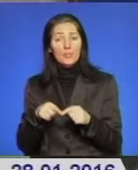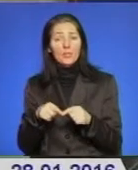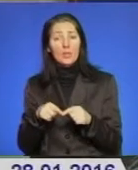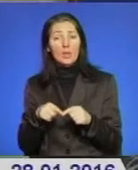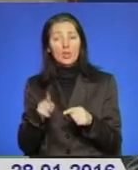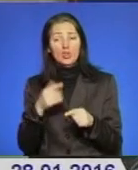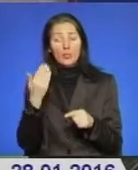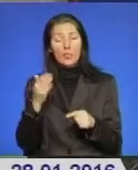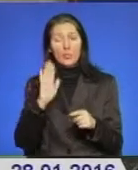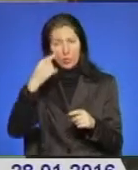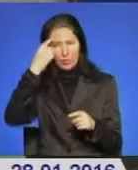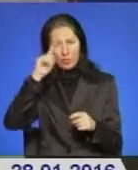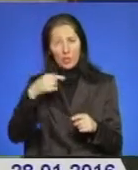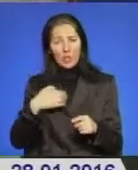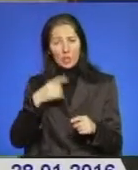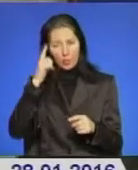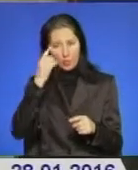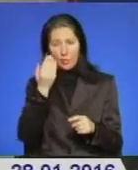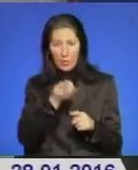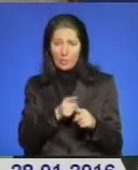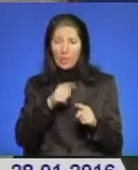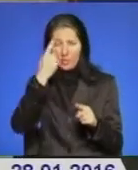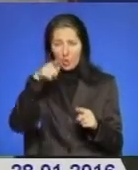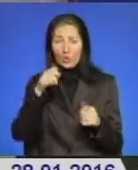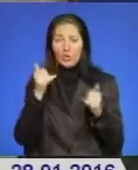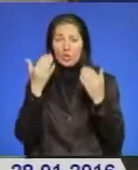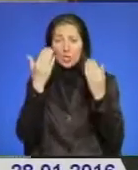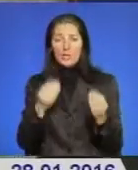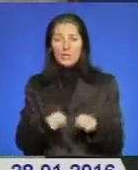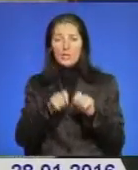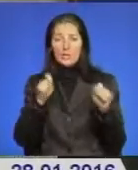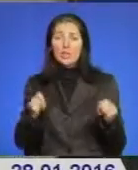щоб вам було відомо, я думаю, що вам це відомо, що на сьогоднішній день відкрито кримінальне провадження.